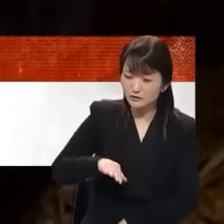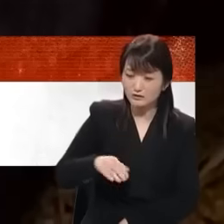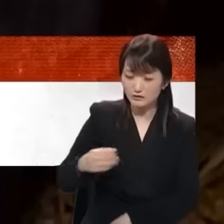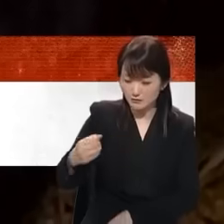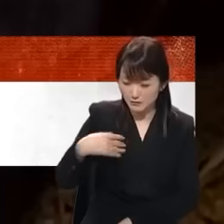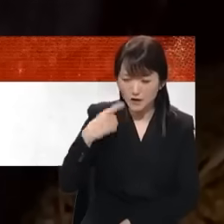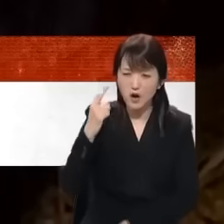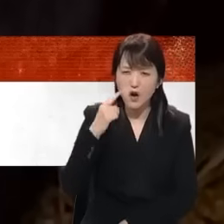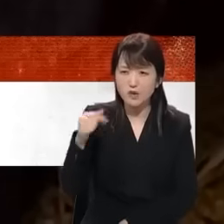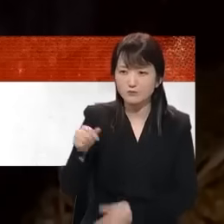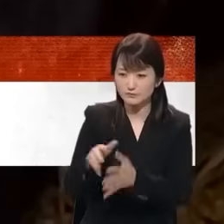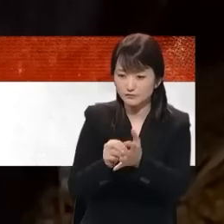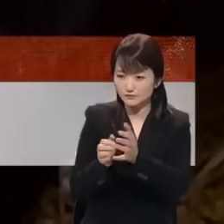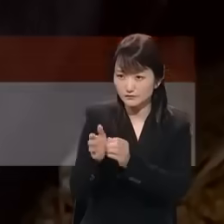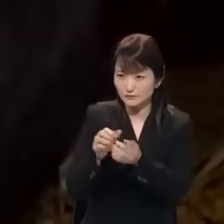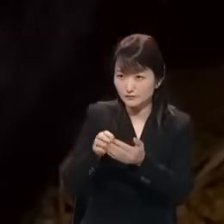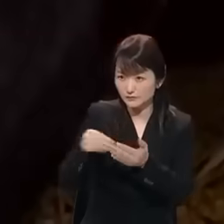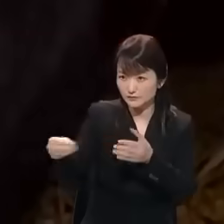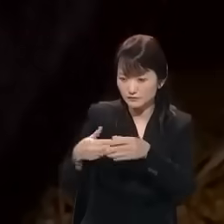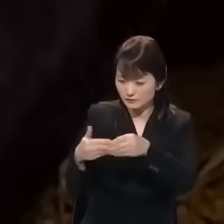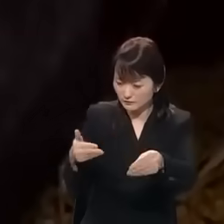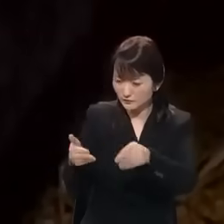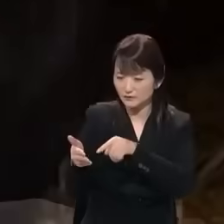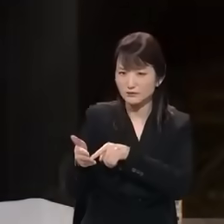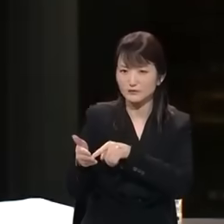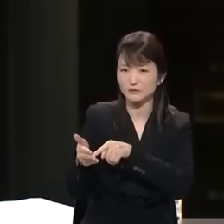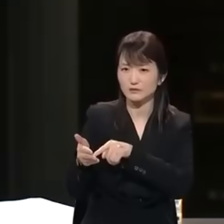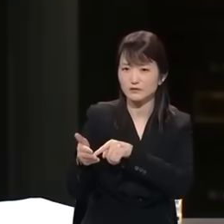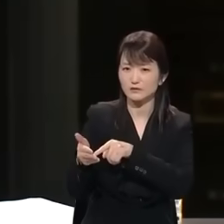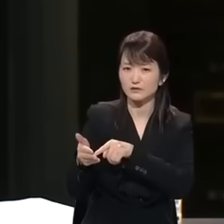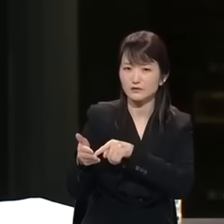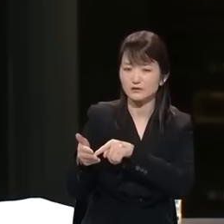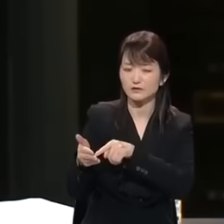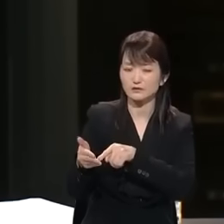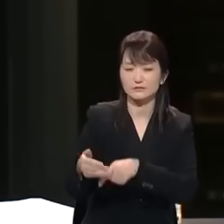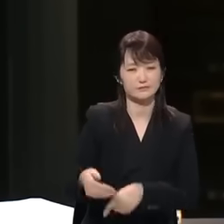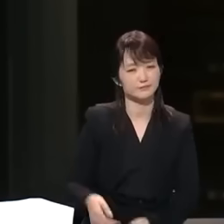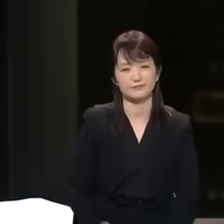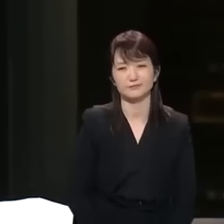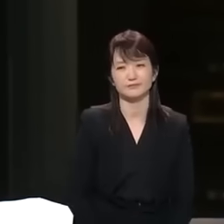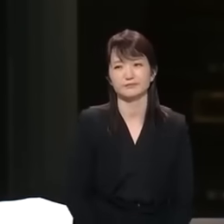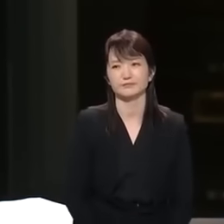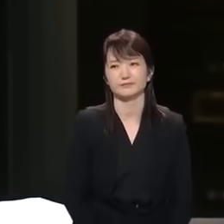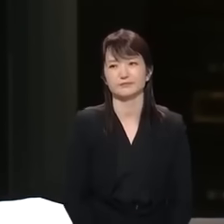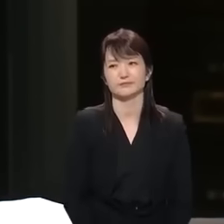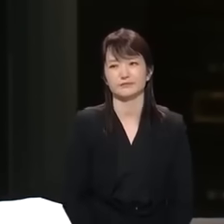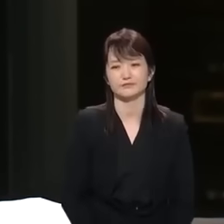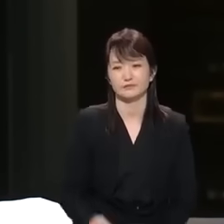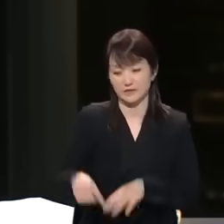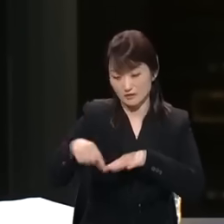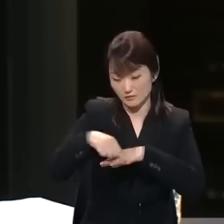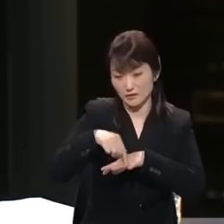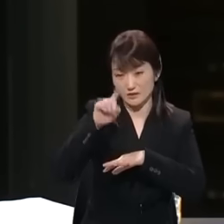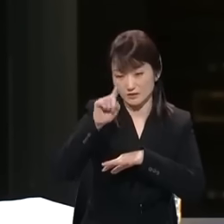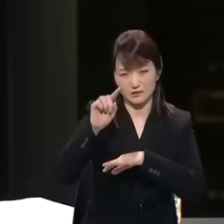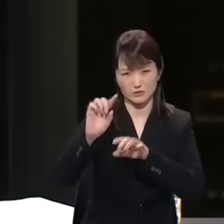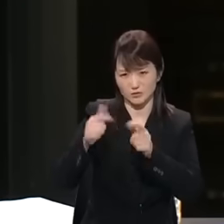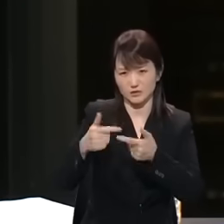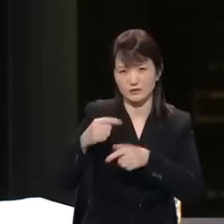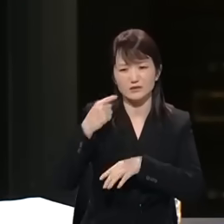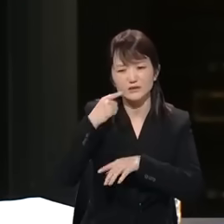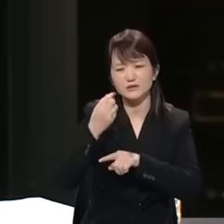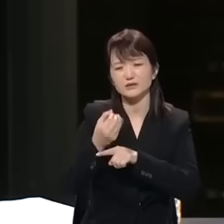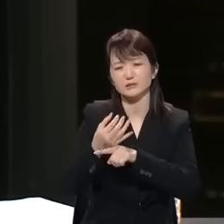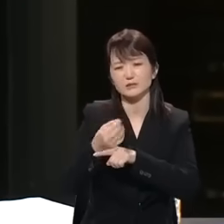이제 장갑을 벗었더니 이제 뭐 야 하나도 아니고 별이 다섯 개